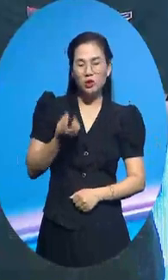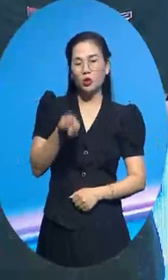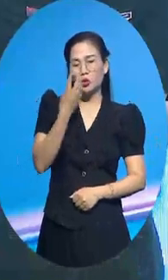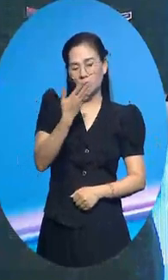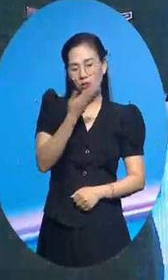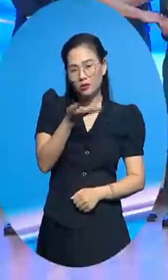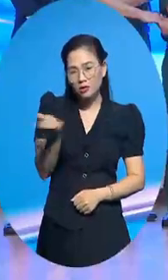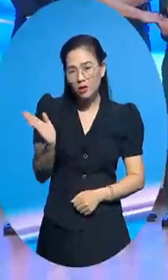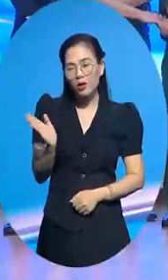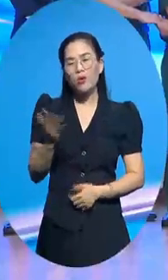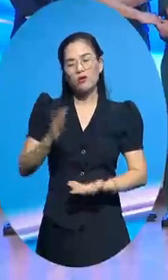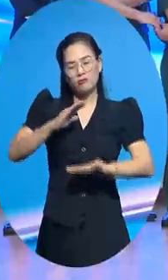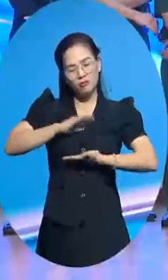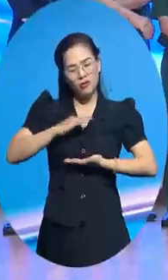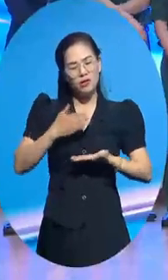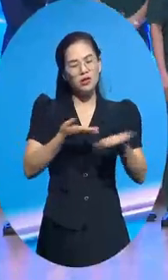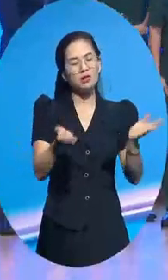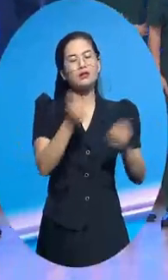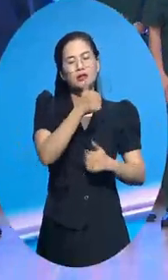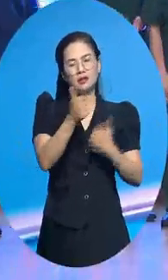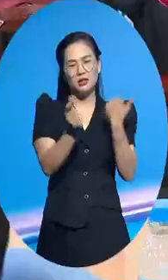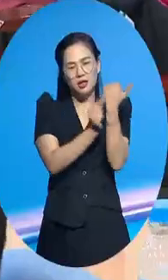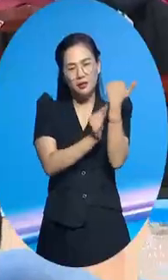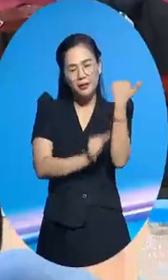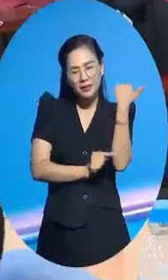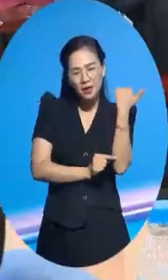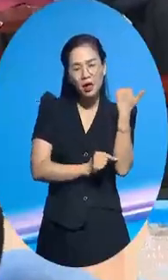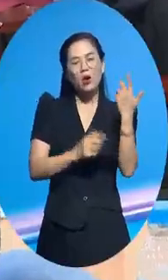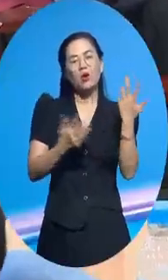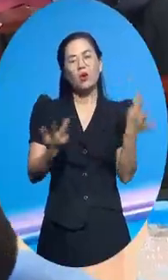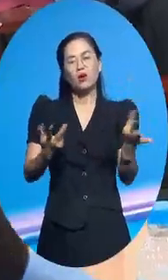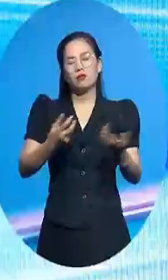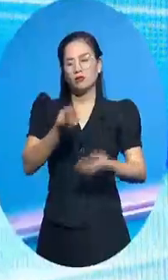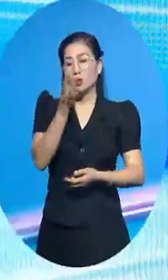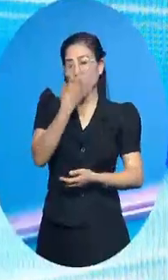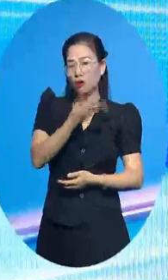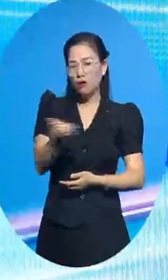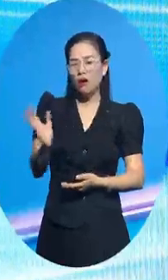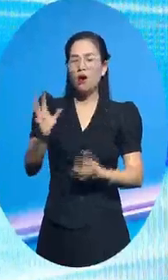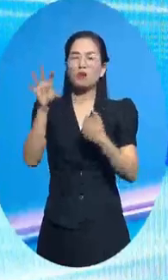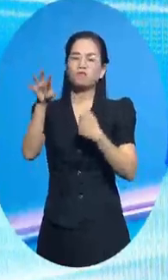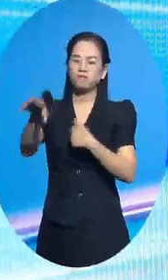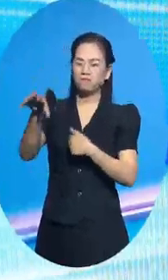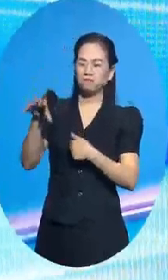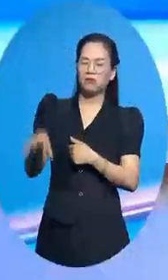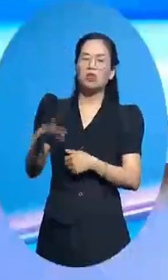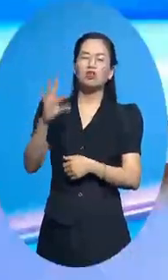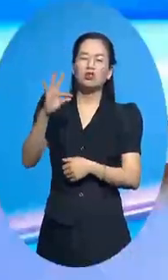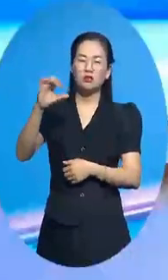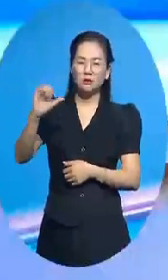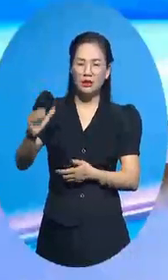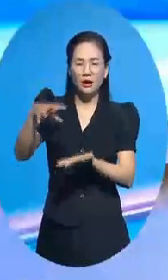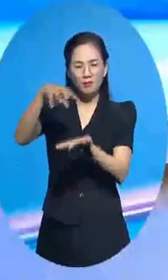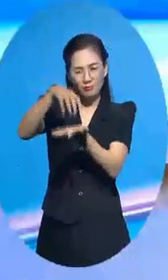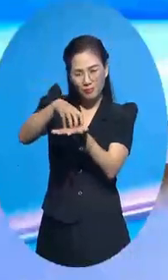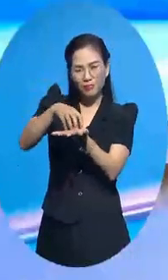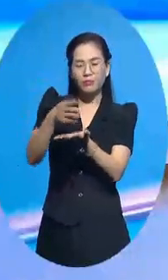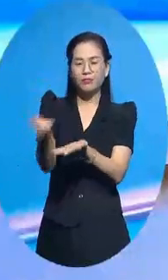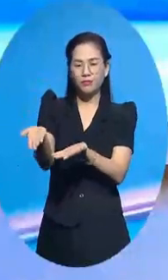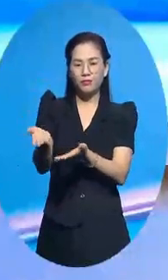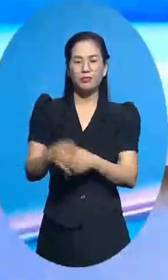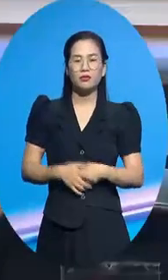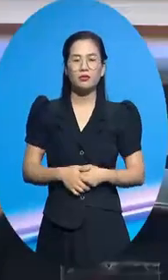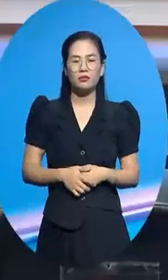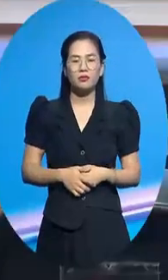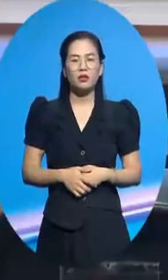quà cho người dân biên giới, hỗ trợ thuốc và các vật tư y tế cho người dân tại quần đảo Trường Sa và bệnh nhân có hoàn cảnh khó khăn. Trong